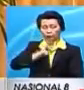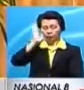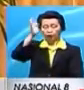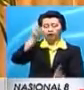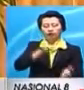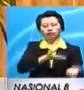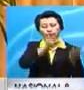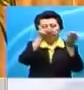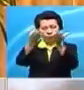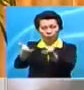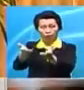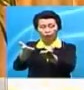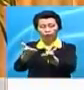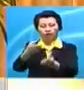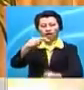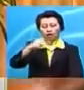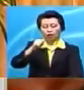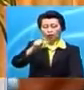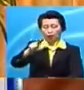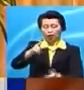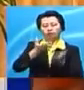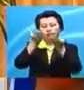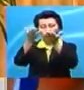bawakan perkara ini ke